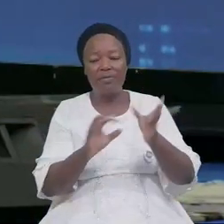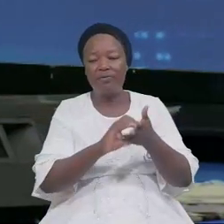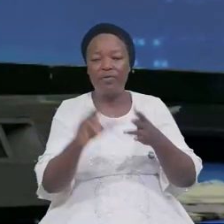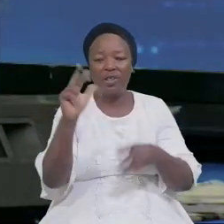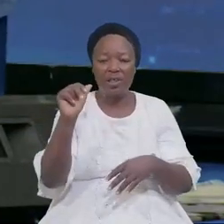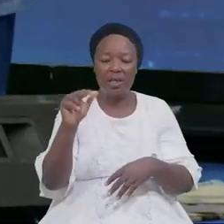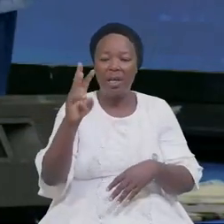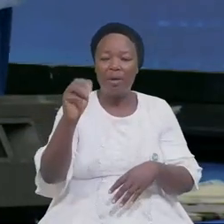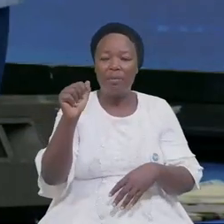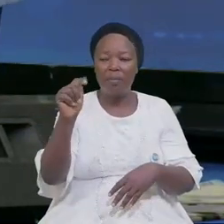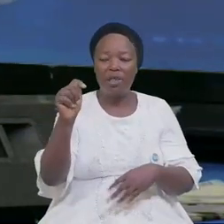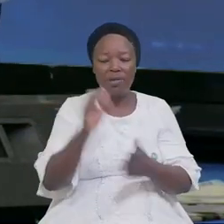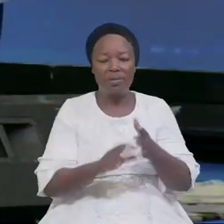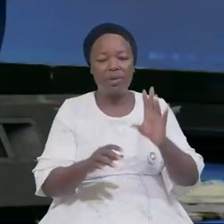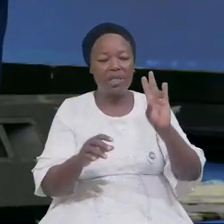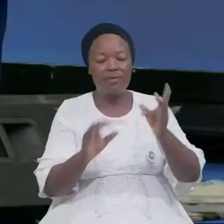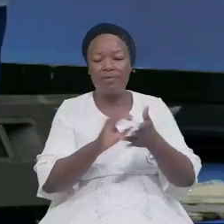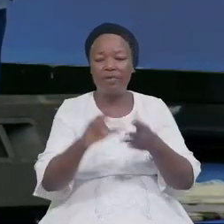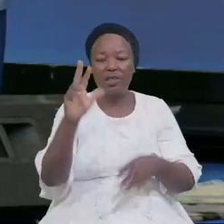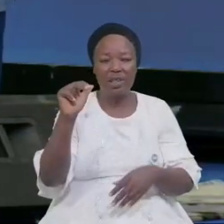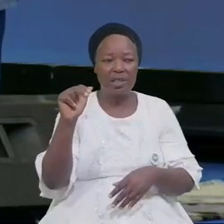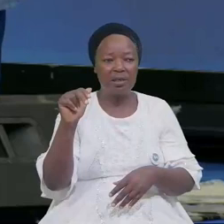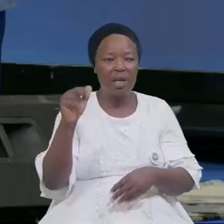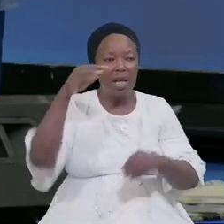Matthieu chapitre 7,